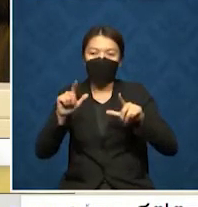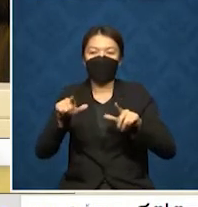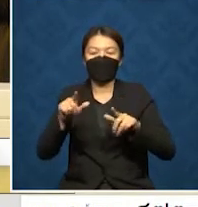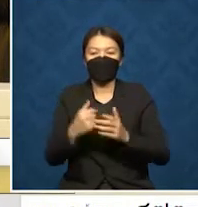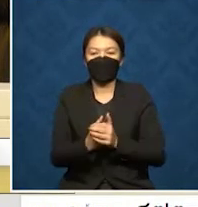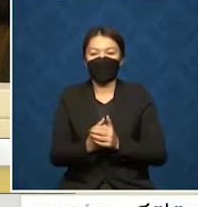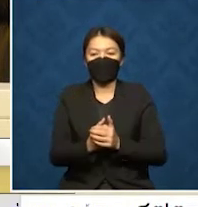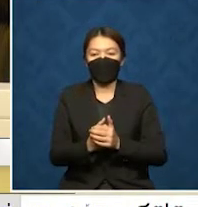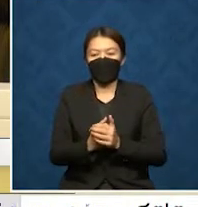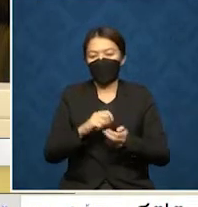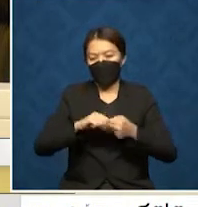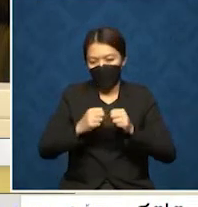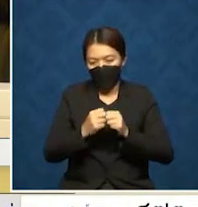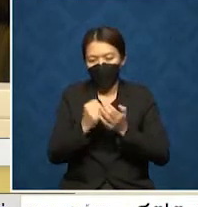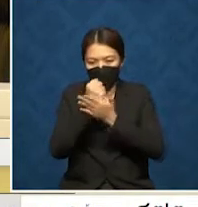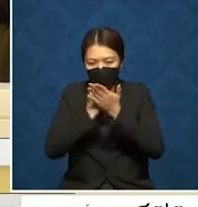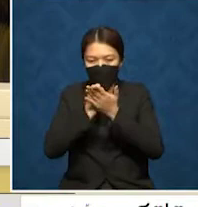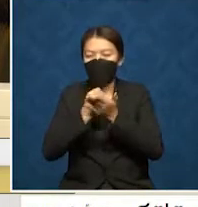กฤตของประเทศ